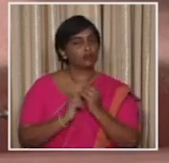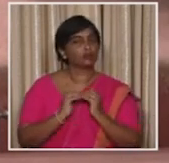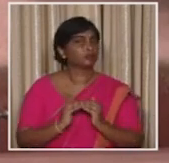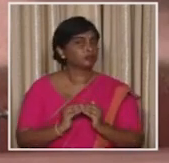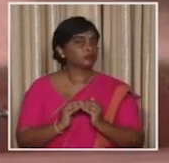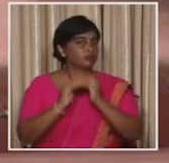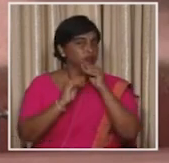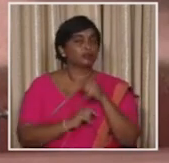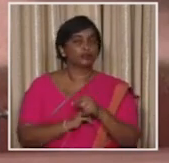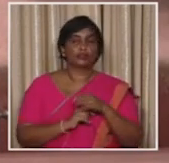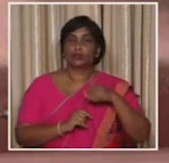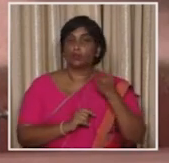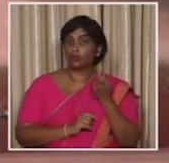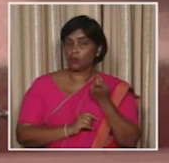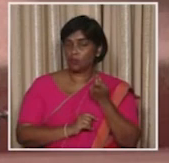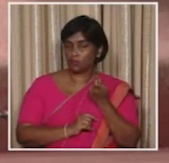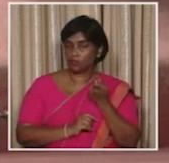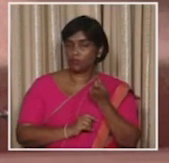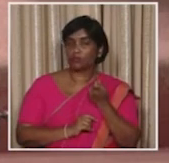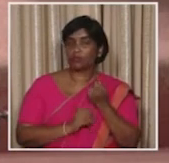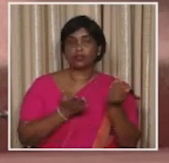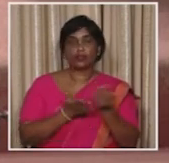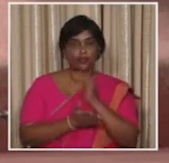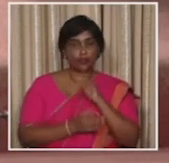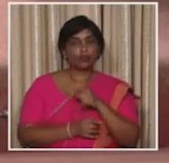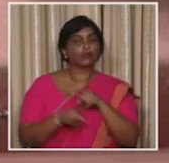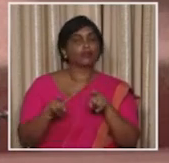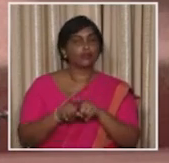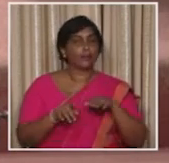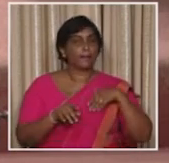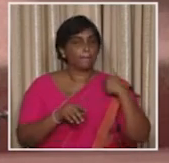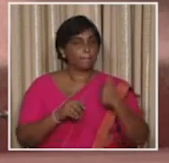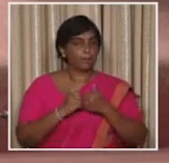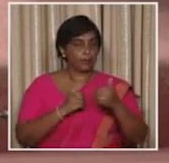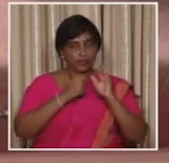முன்னுரிமை அளிக்கப்பட்டு இந்த வரவு செலவு திட்டம் அமைந்திருக்கின்றது.